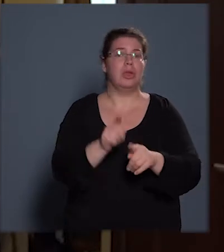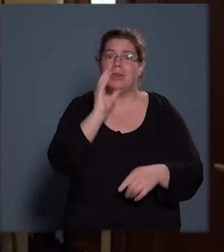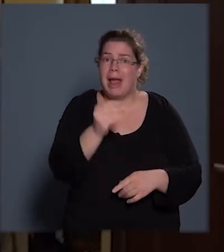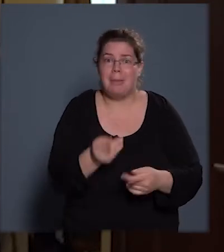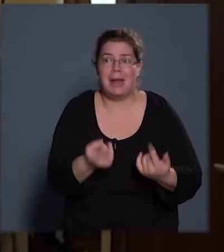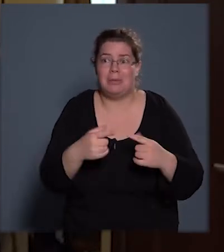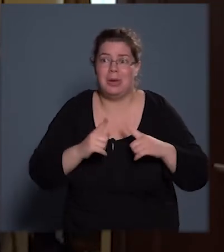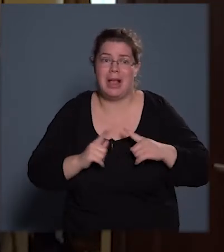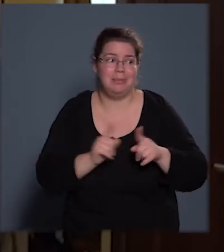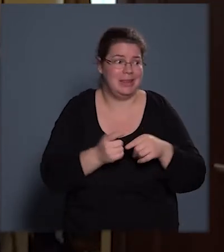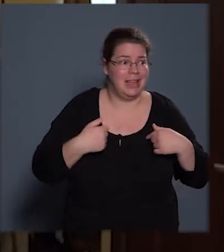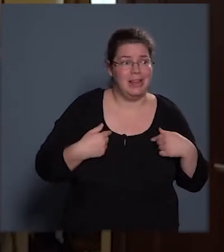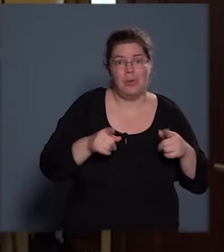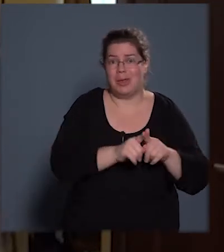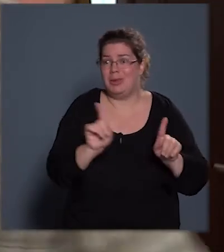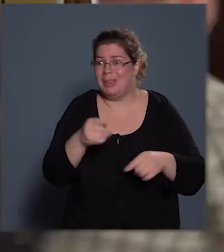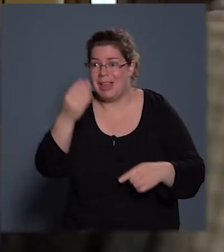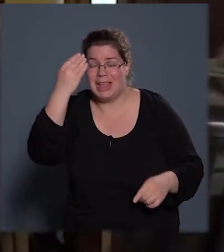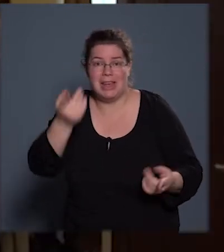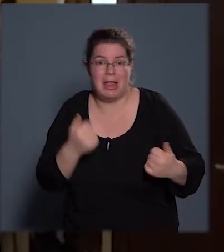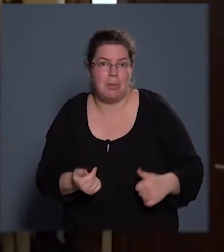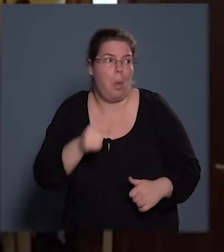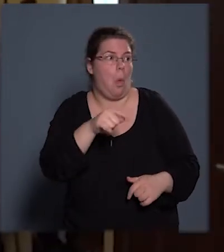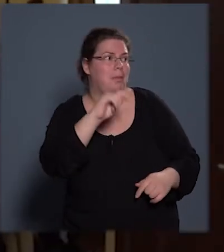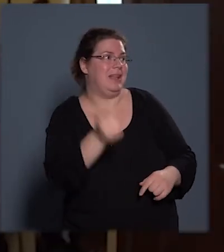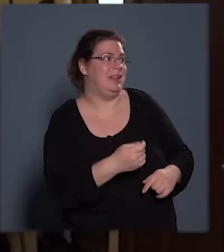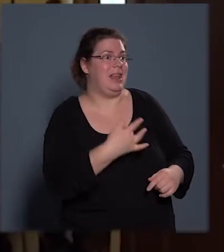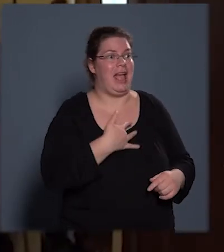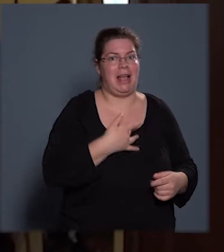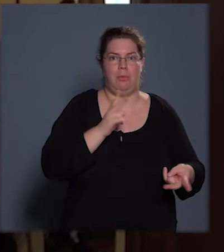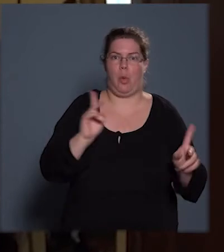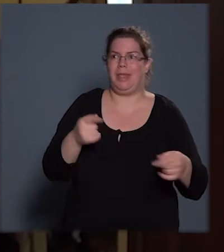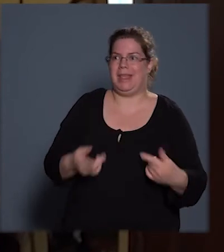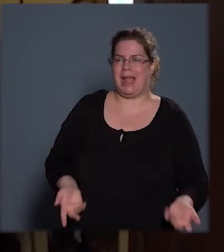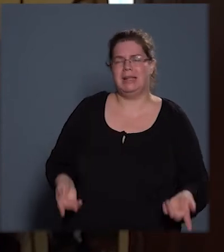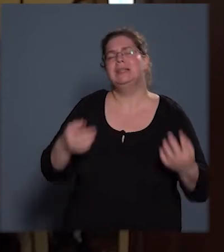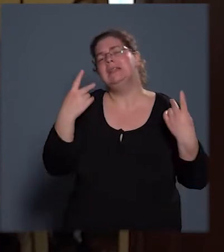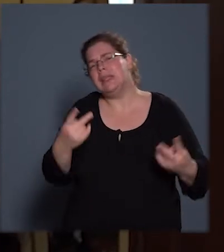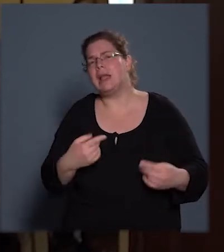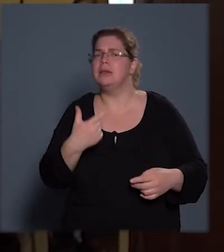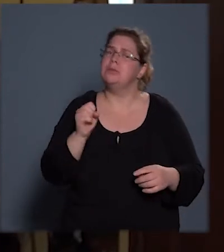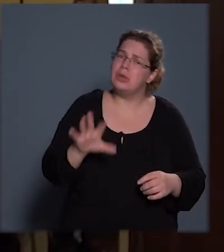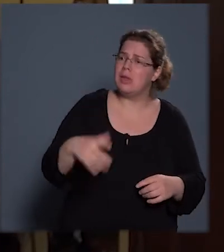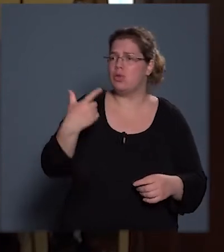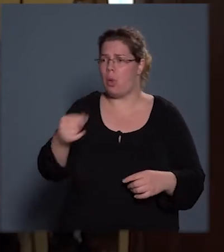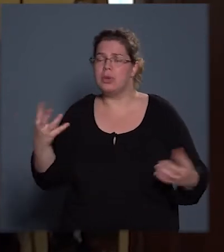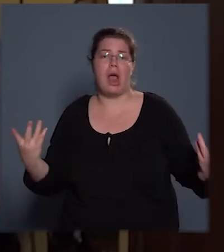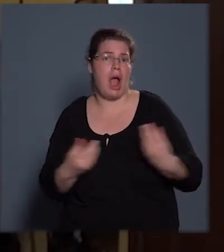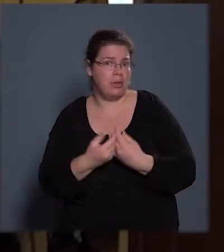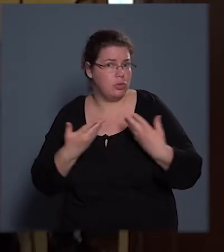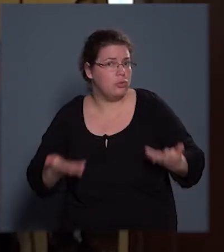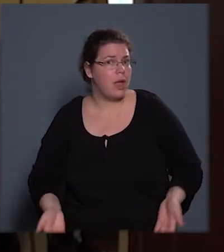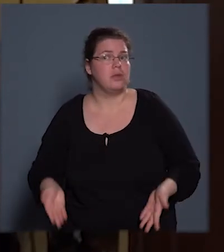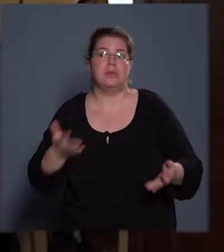mint én, és esetleg ugyanaz zeneértőkből, megítéljen engem, hogy én hogy énekelek. A lényeg az, hogy mi egy 15-20-an együtt vagyunk, nagyon